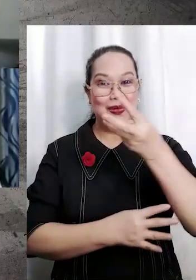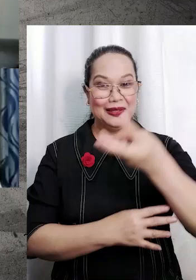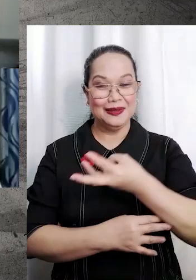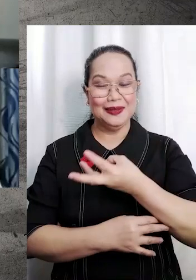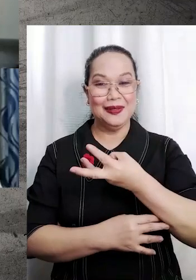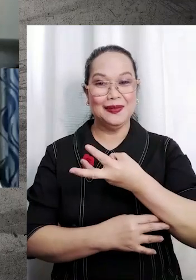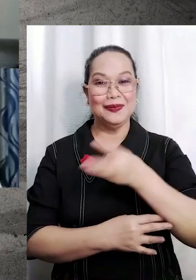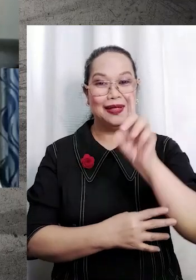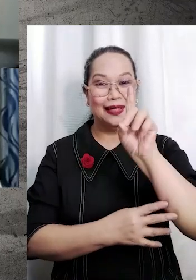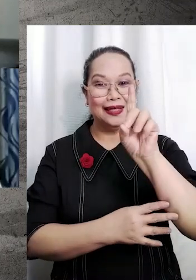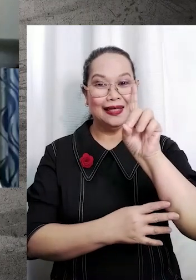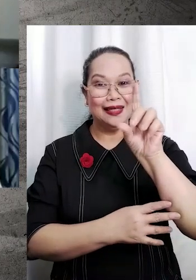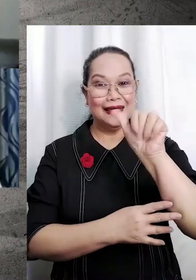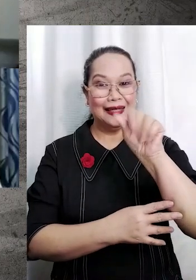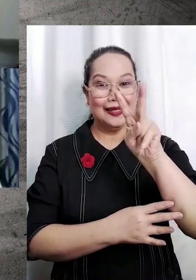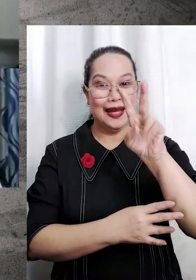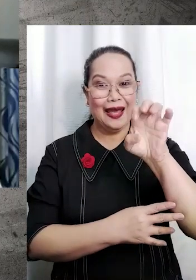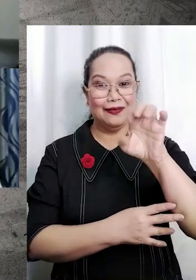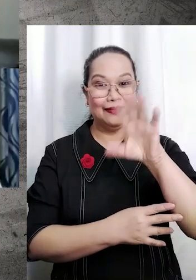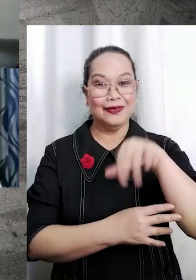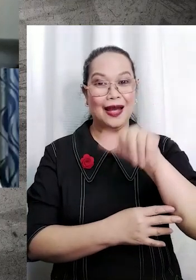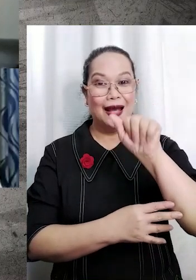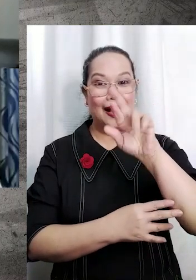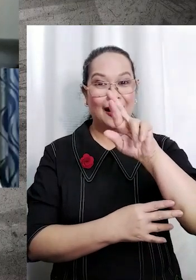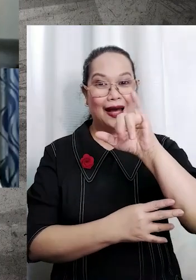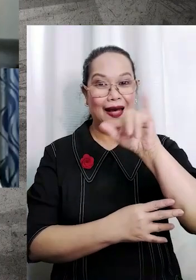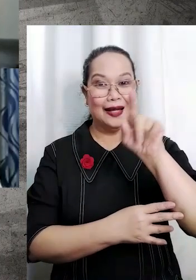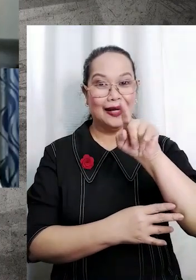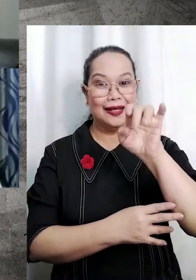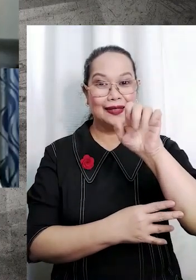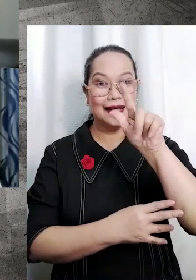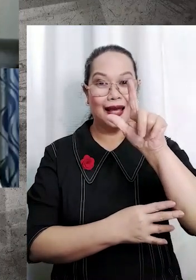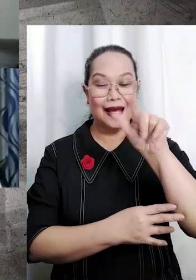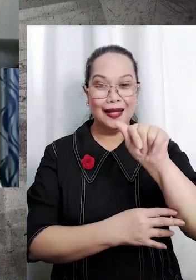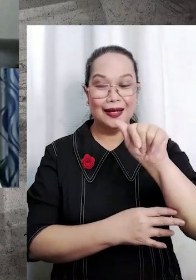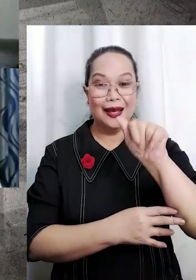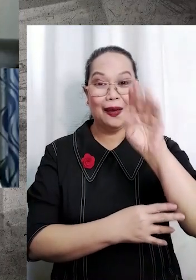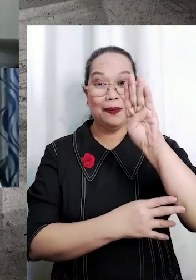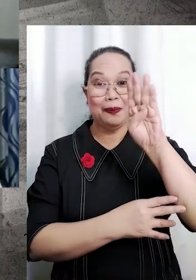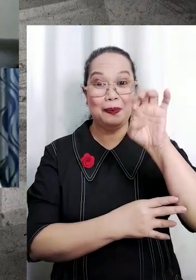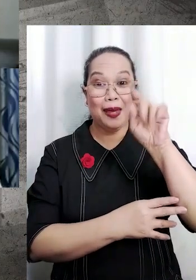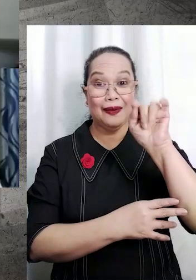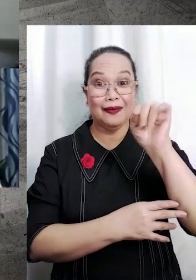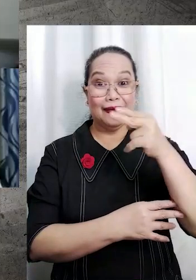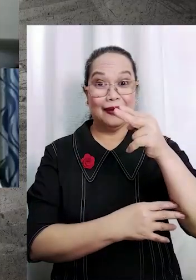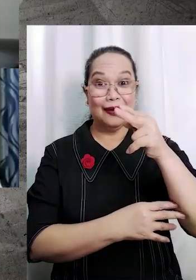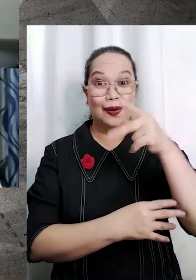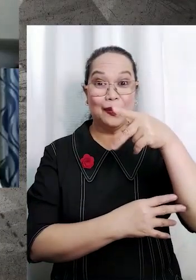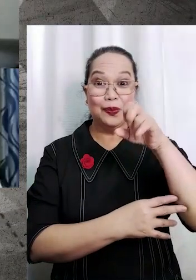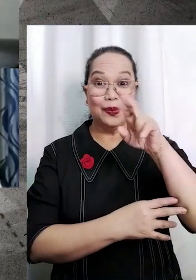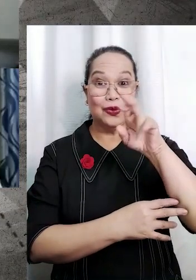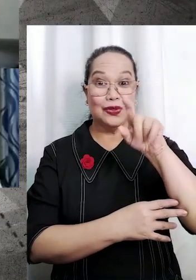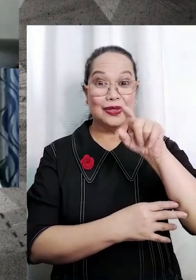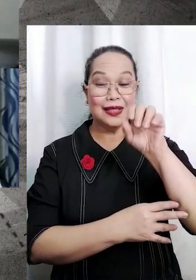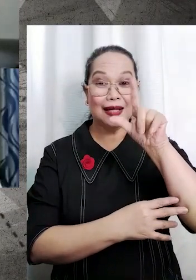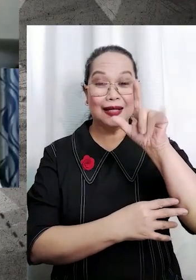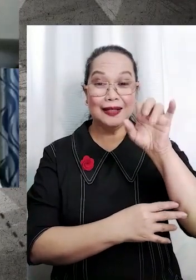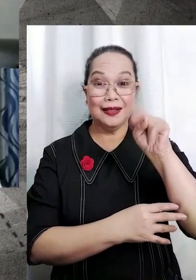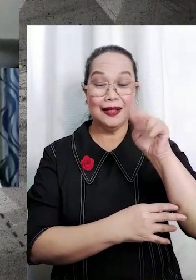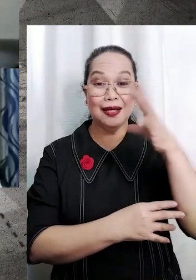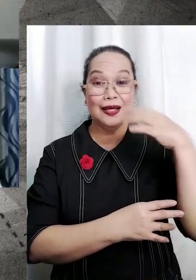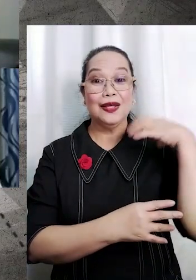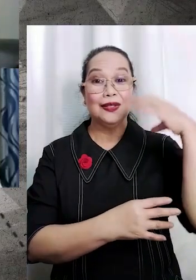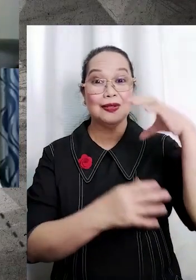board. I-welcome po natin ang kapatid na Dave Arisala, ang kapatid na Beth Punsalan, at ang